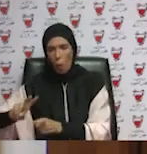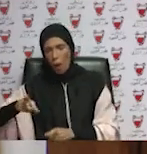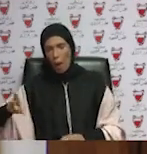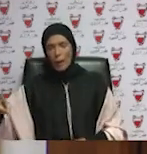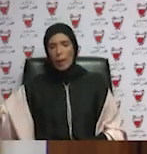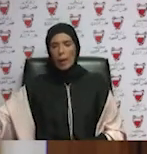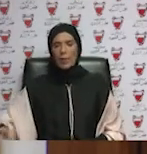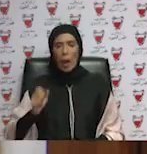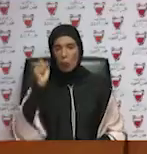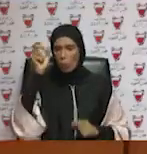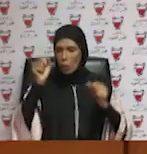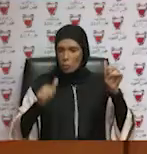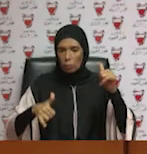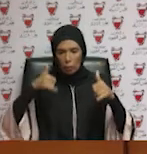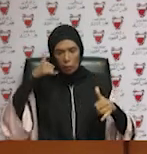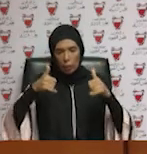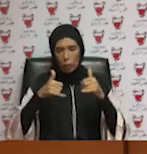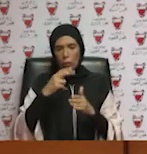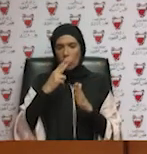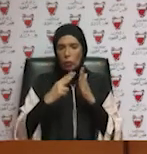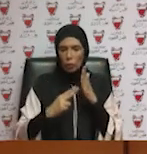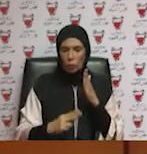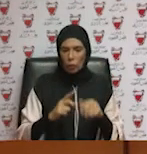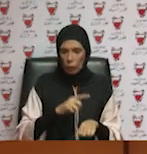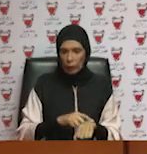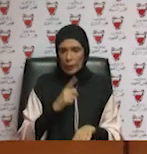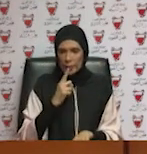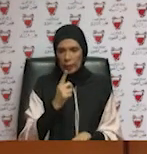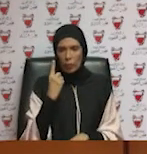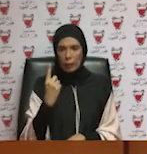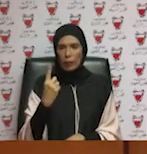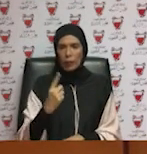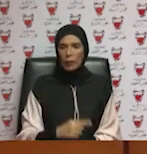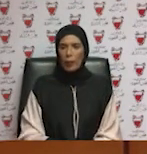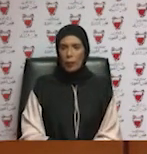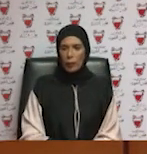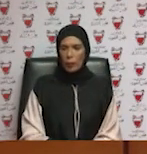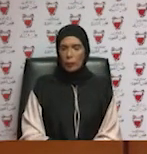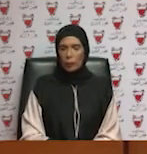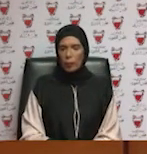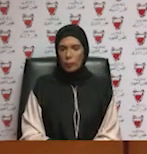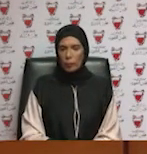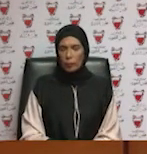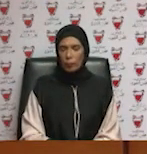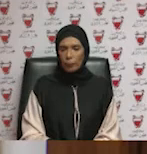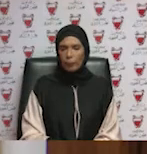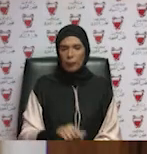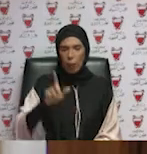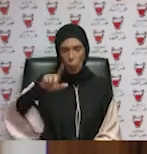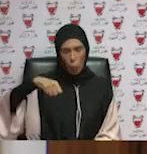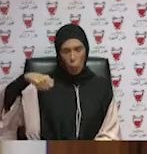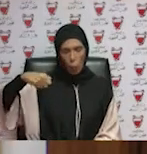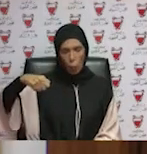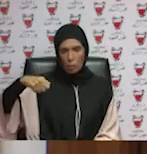المواصلات والاتصالات كلها تنص على مدة 1 سنة. إذن لا أعتقد أن الجهات المعنية الأخرى